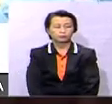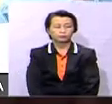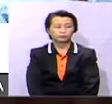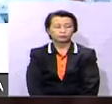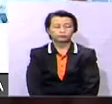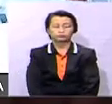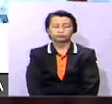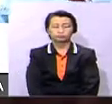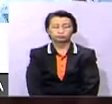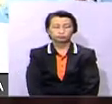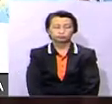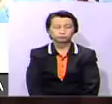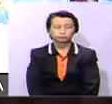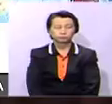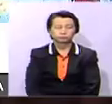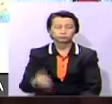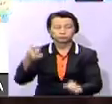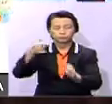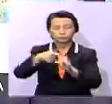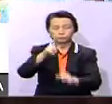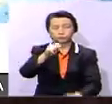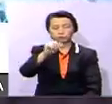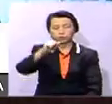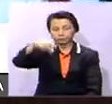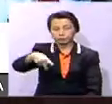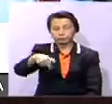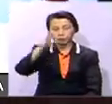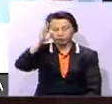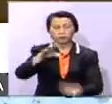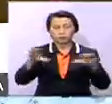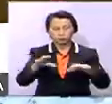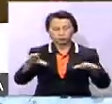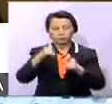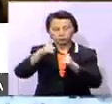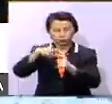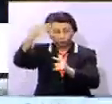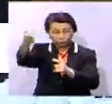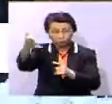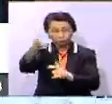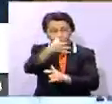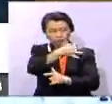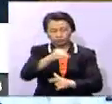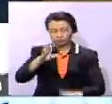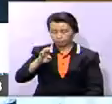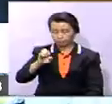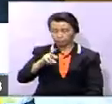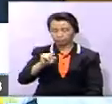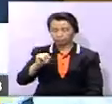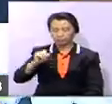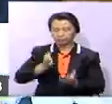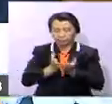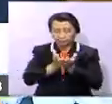Selain itu, Trilateral Petrol Udara TAP turut akan dilaksanakan bulan depan selain Trilateral Petrol